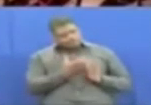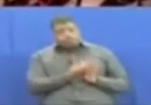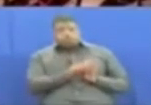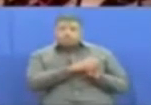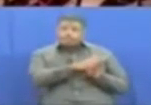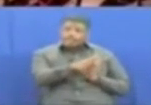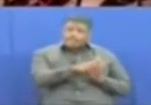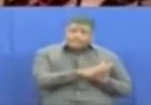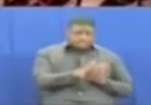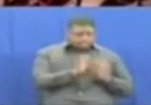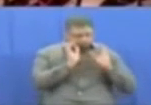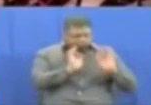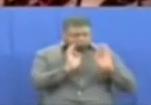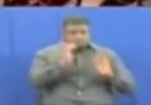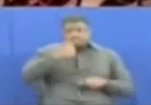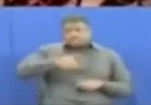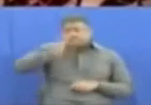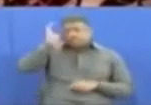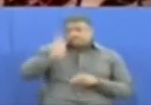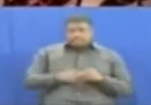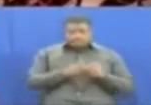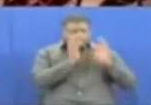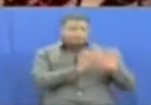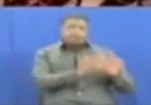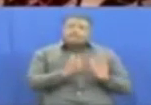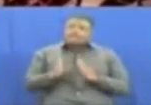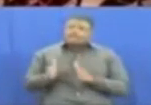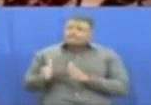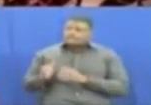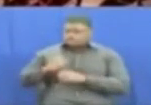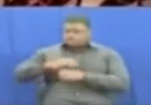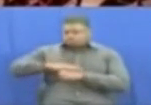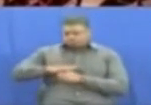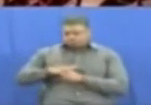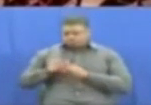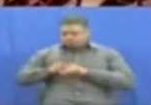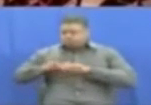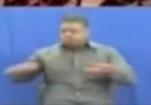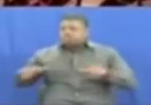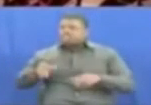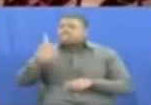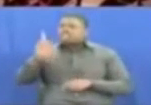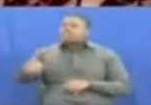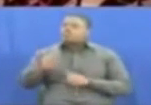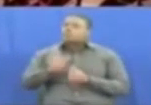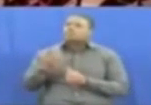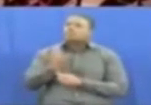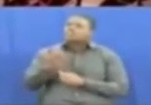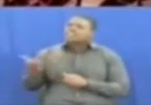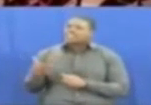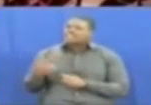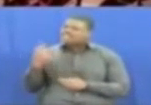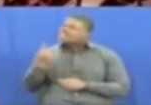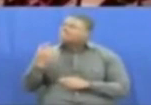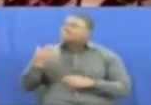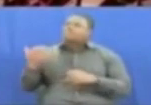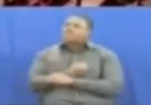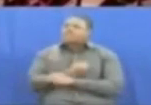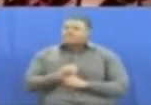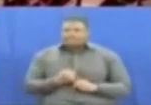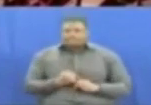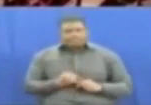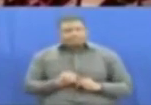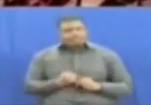corona, yako maafa mengine ambayo taifa letu inaendelea kuyakumba, ni maafa haya ya